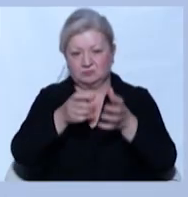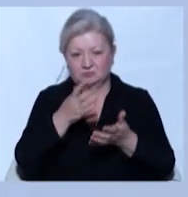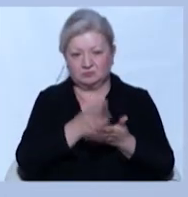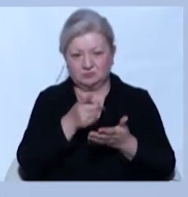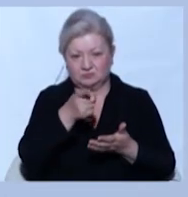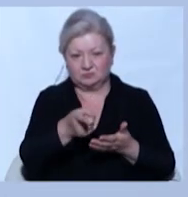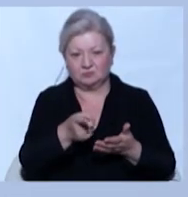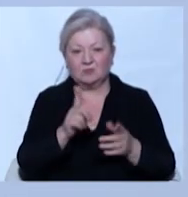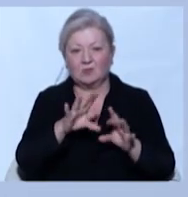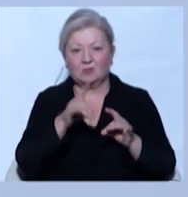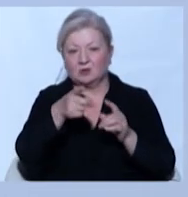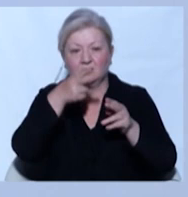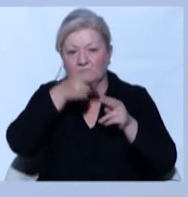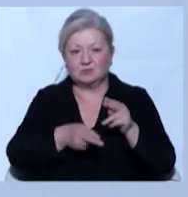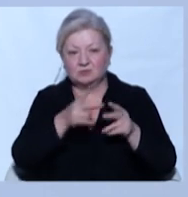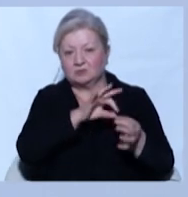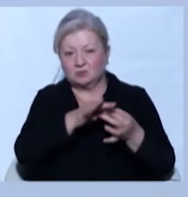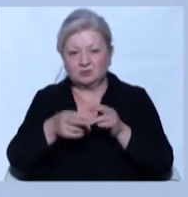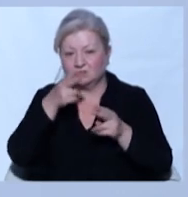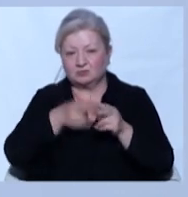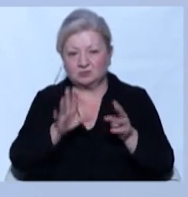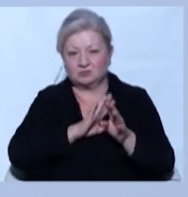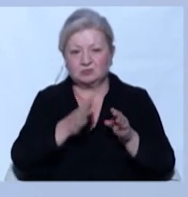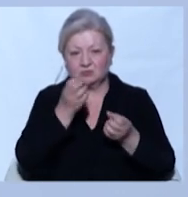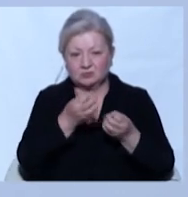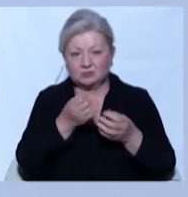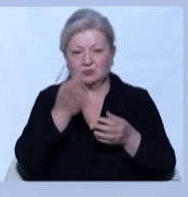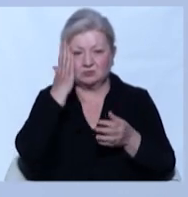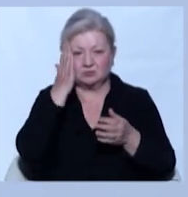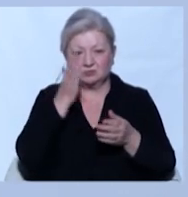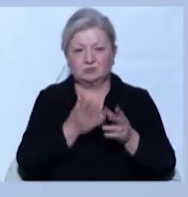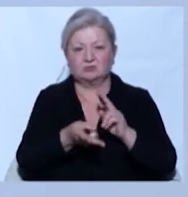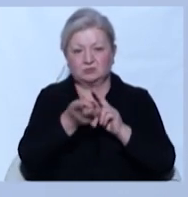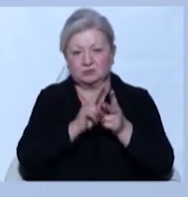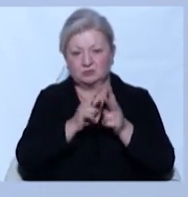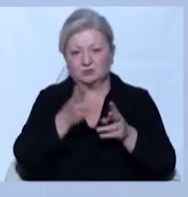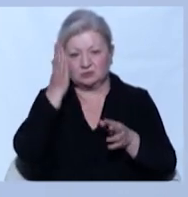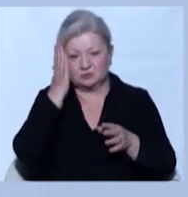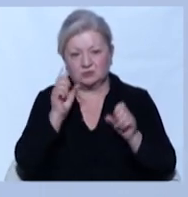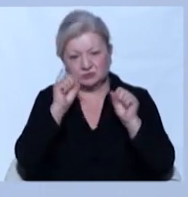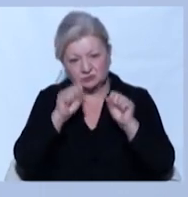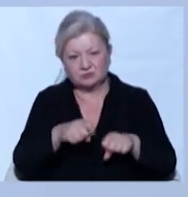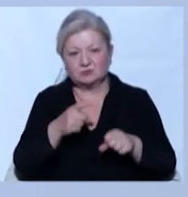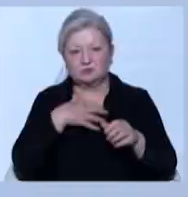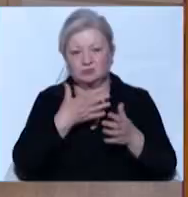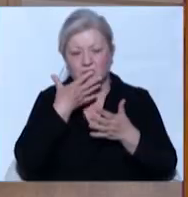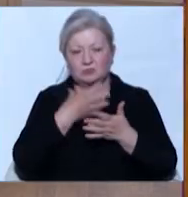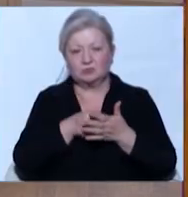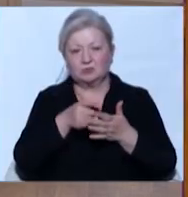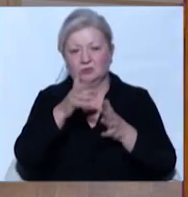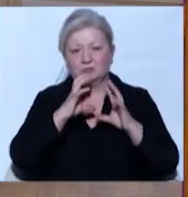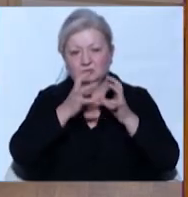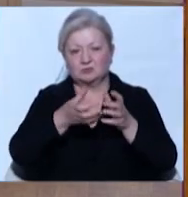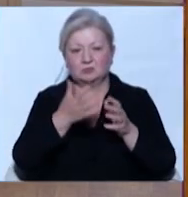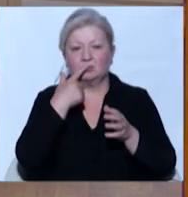პროცესი დასრულებულია, თქვენიცით, რომ მოსალოდნელია თავისთავადის ცვლილებები, მომავალში შეიძლება შეიცვალოს ჩვენი მსოფლიო პოლიტიკური რუკა,